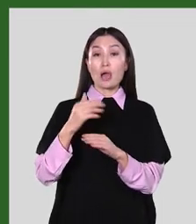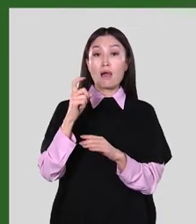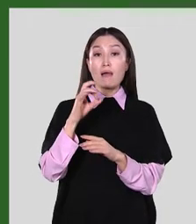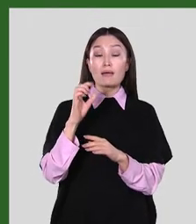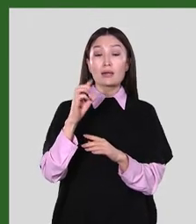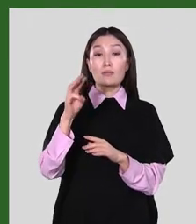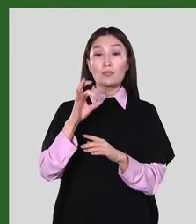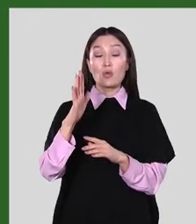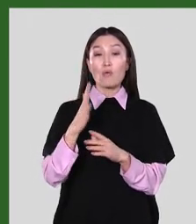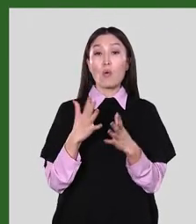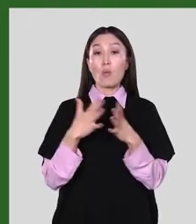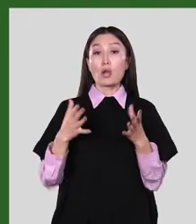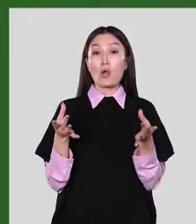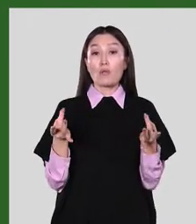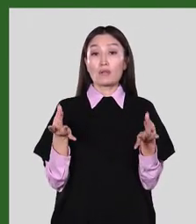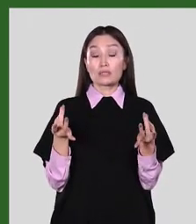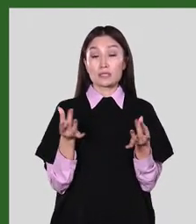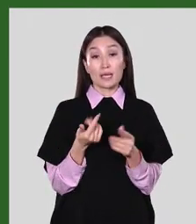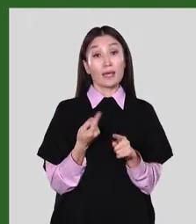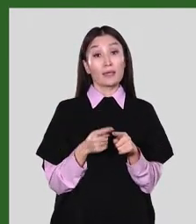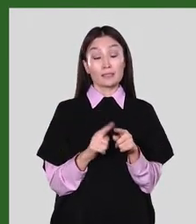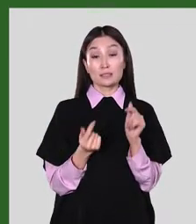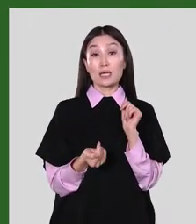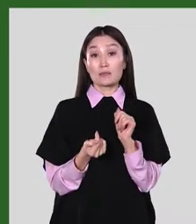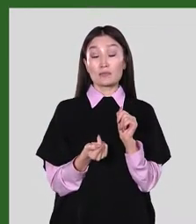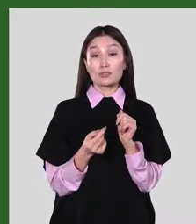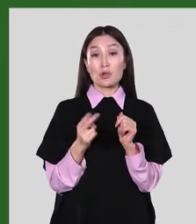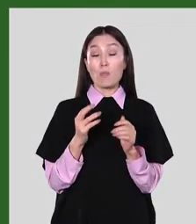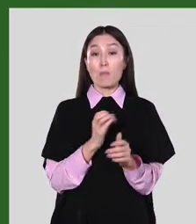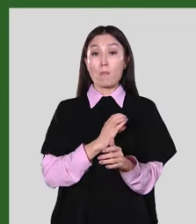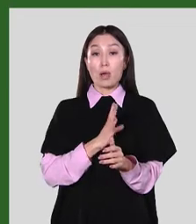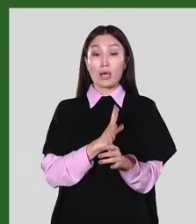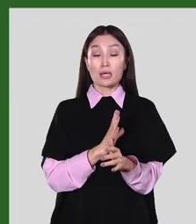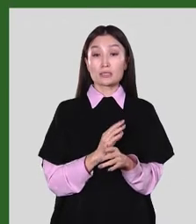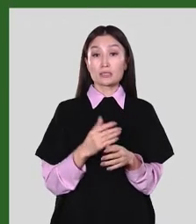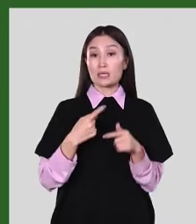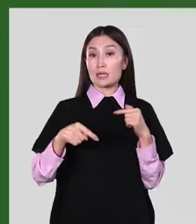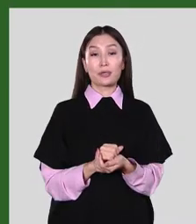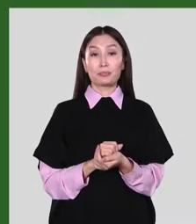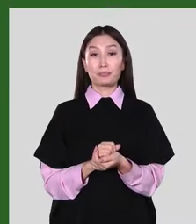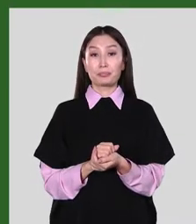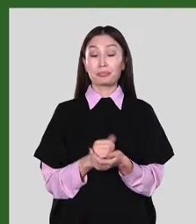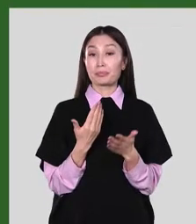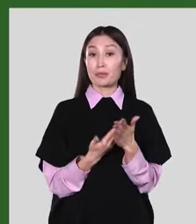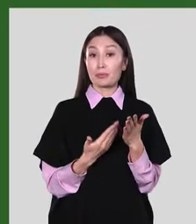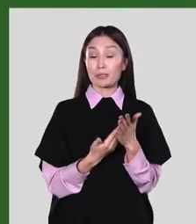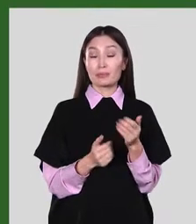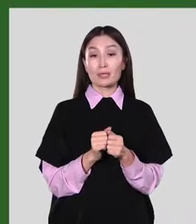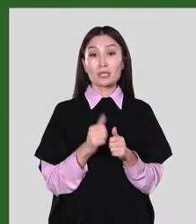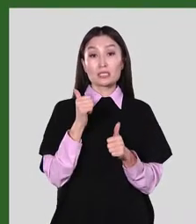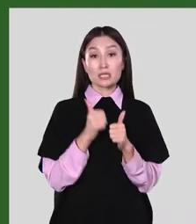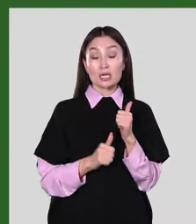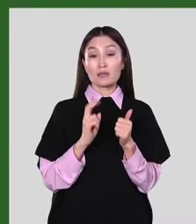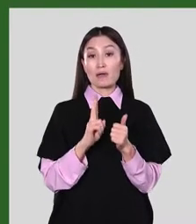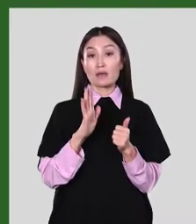более увлажнены и соответственно богаче текучими водами например с каждого